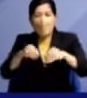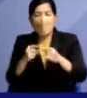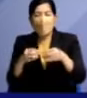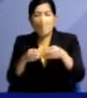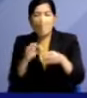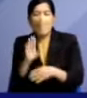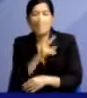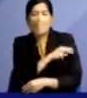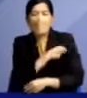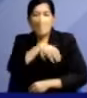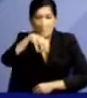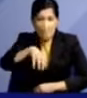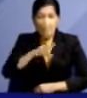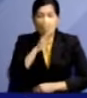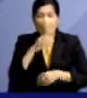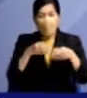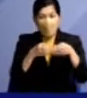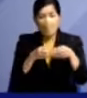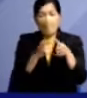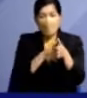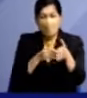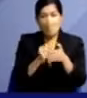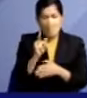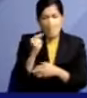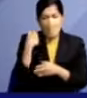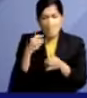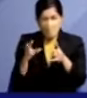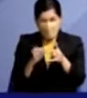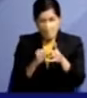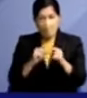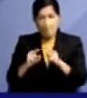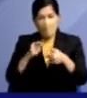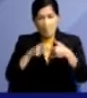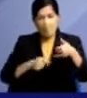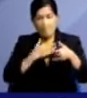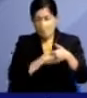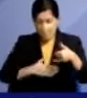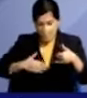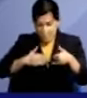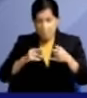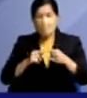ยรุ่นหรือคนที่มีสุขภาพแข็งแรงคือมีเชื้อโควิดในร่างกายแต่คือยังปกติอยู ่ยังไม่มีอาการ